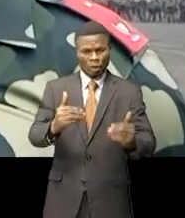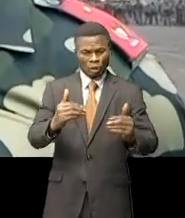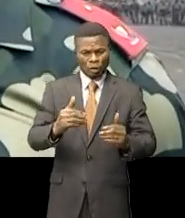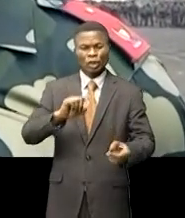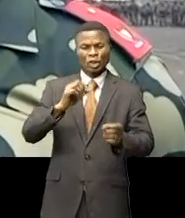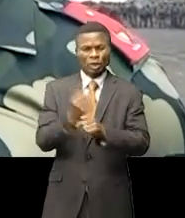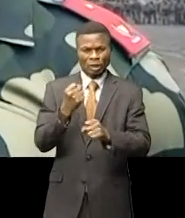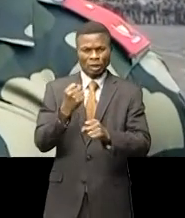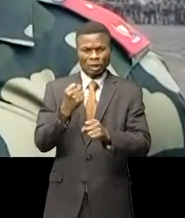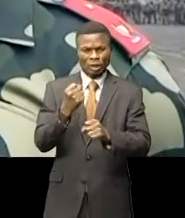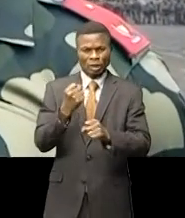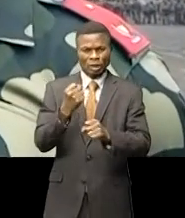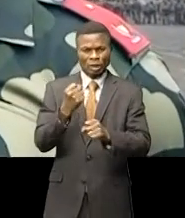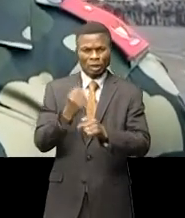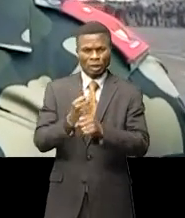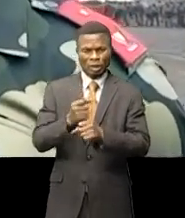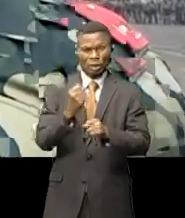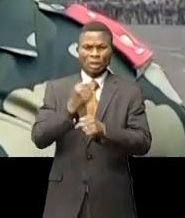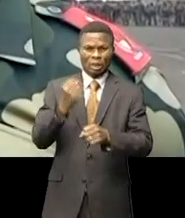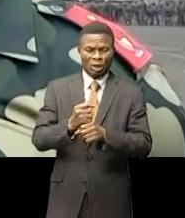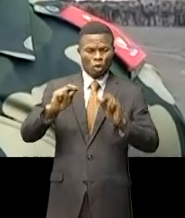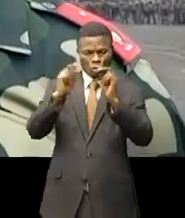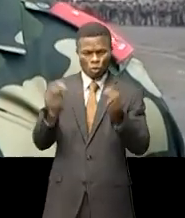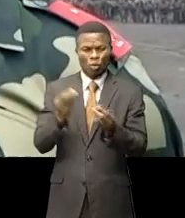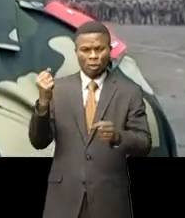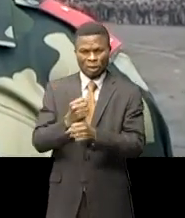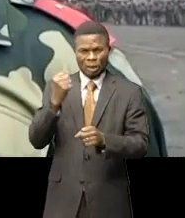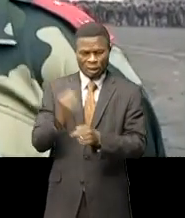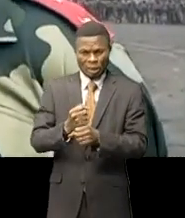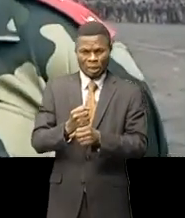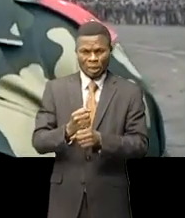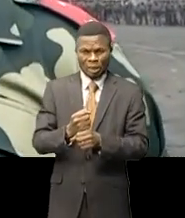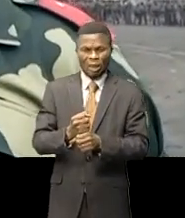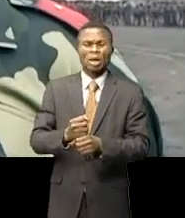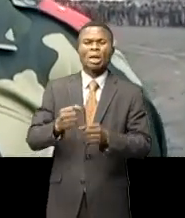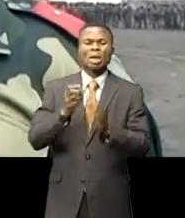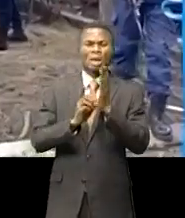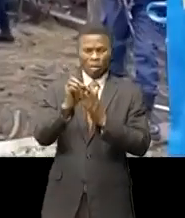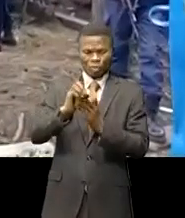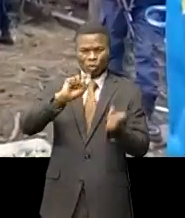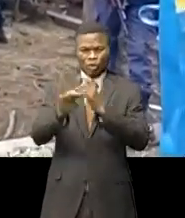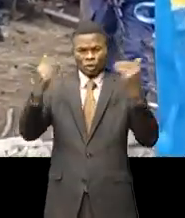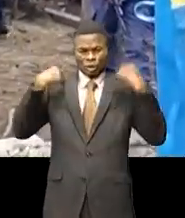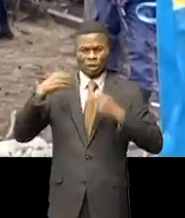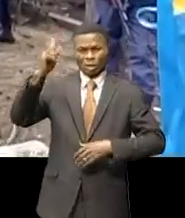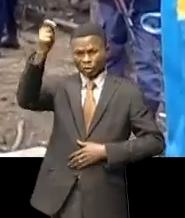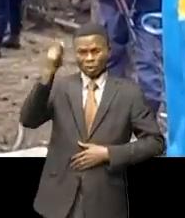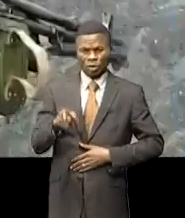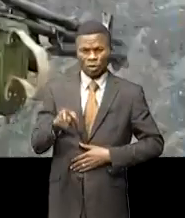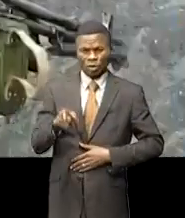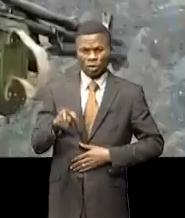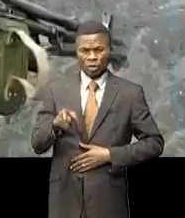siège. C'est-à-dire, c'est parmi les opérations qui sont dévolues à l'état de siège. Au total,